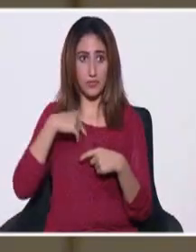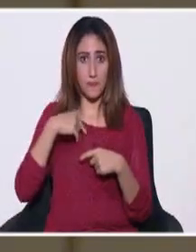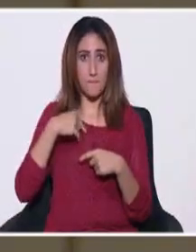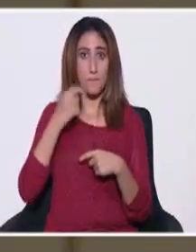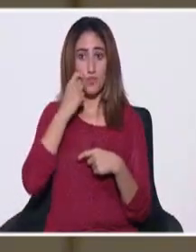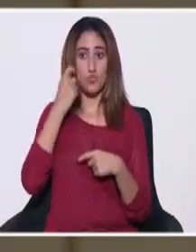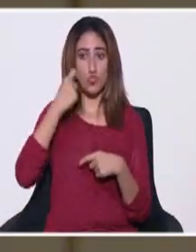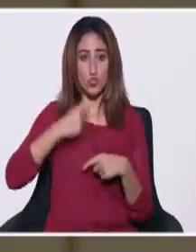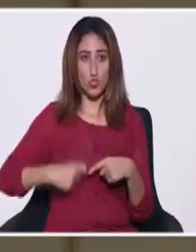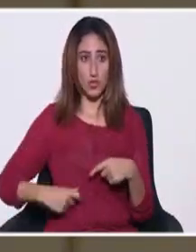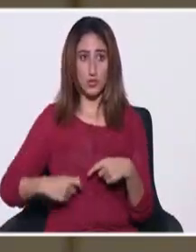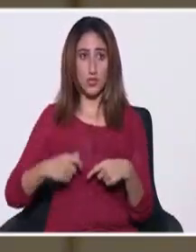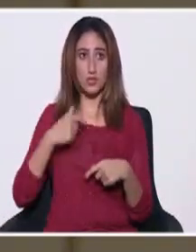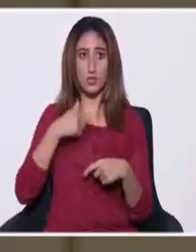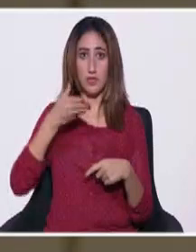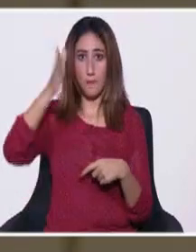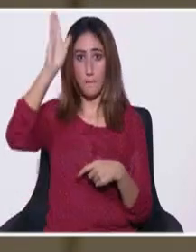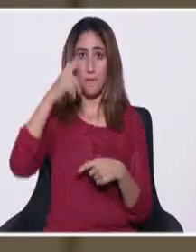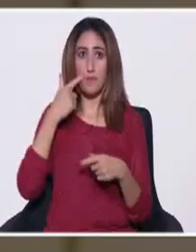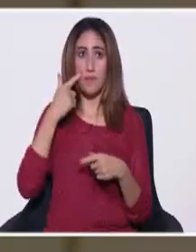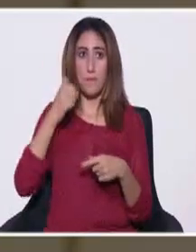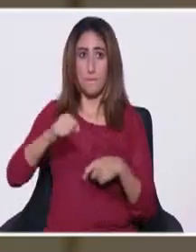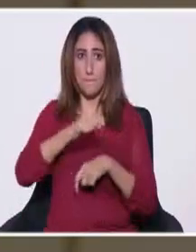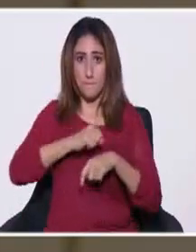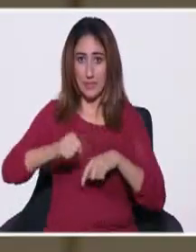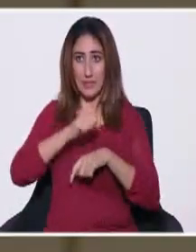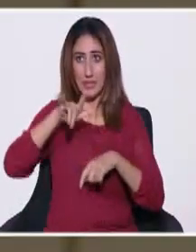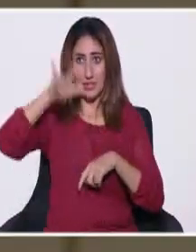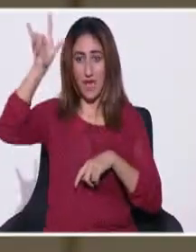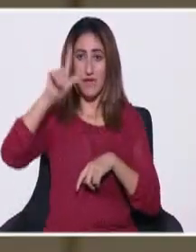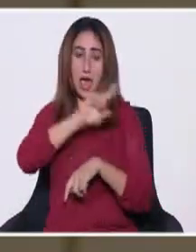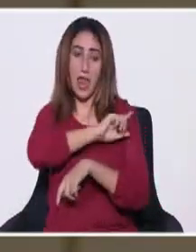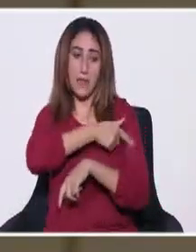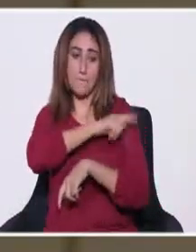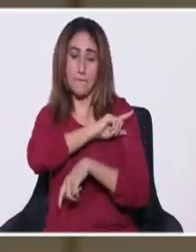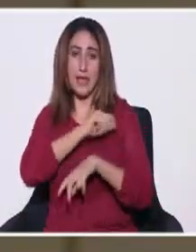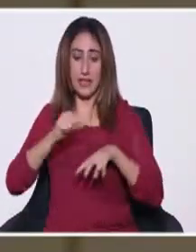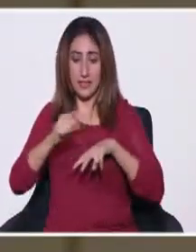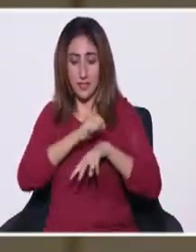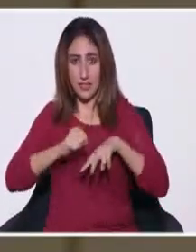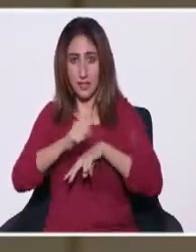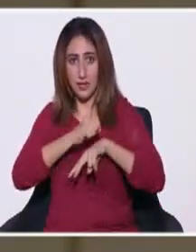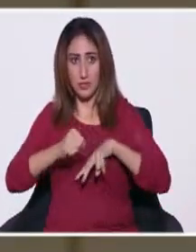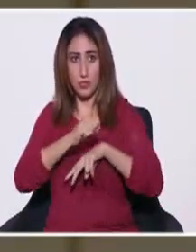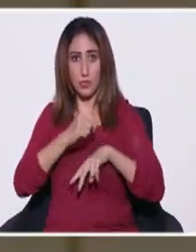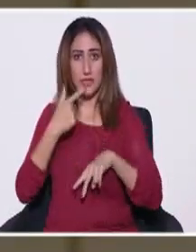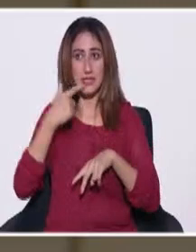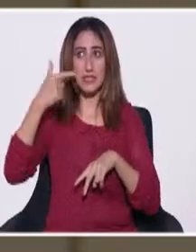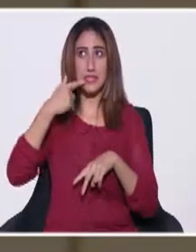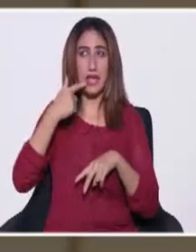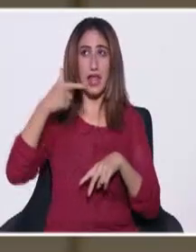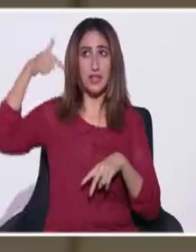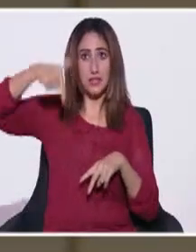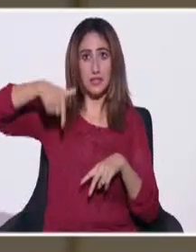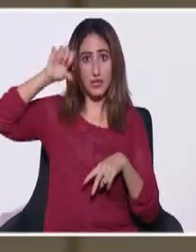جدا، كانت رحله العلاج بره، يعني عملت رحله علاج في المانيا. هناك كان وقتها سنه 99،